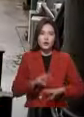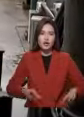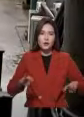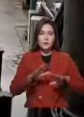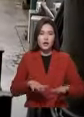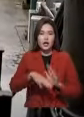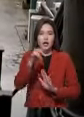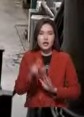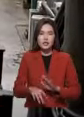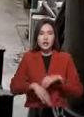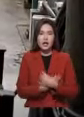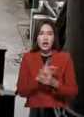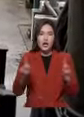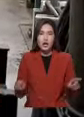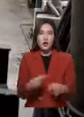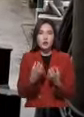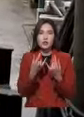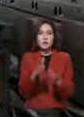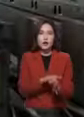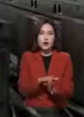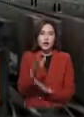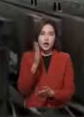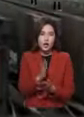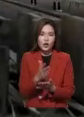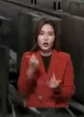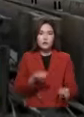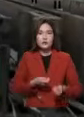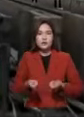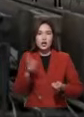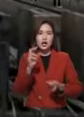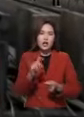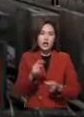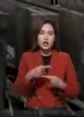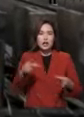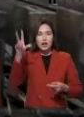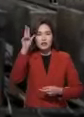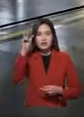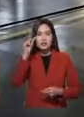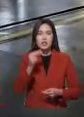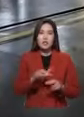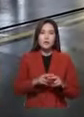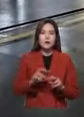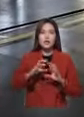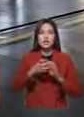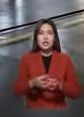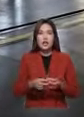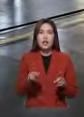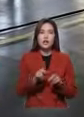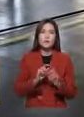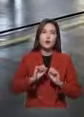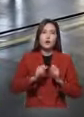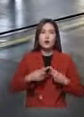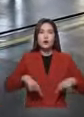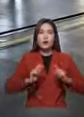шикізатты ел ішінде қайта өндеуге міндеттейтін нормаларды парламент қарауына енгізбек. Бұл тұрғыда ерікті үш жақты шарт аясында алюминий, мыс және қорғасынды